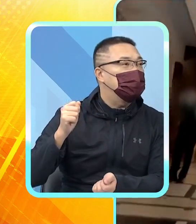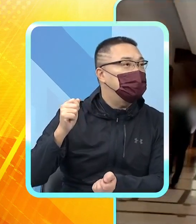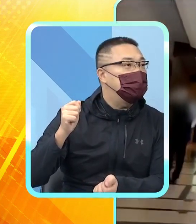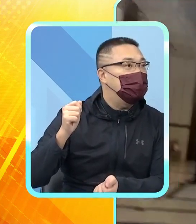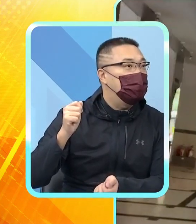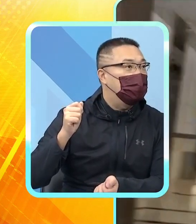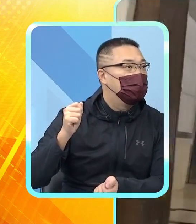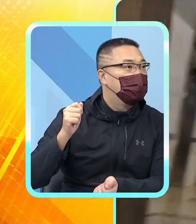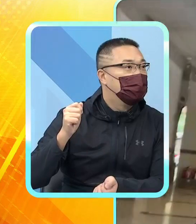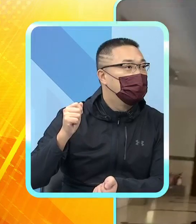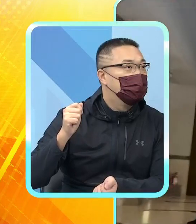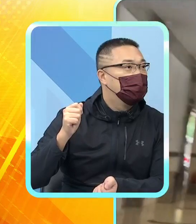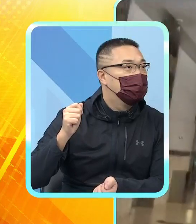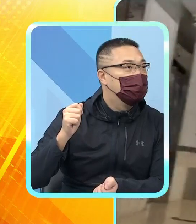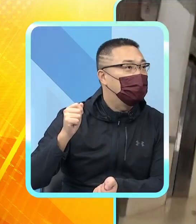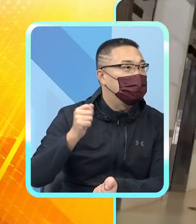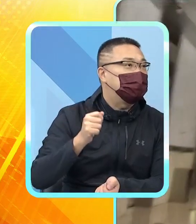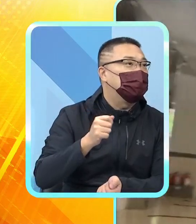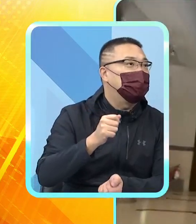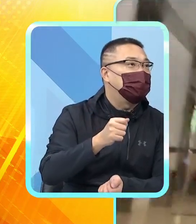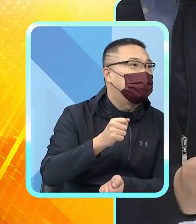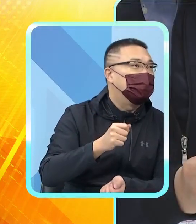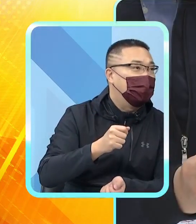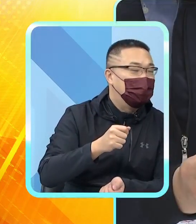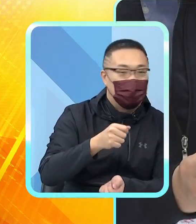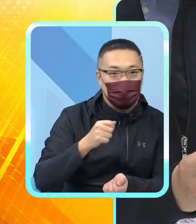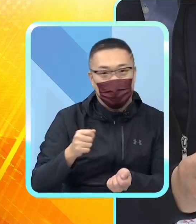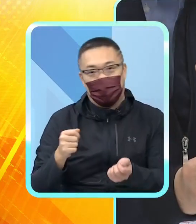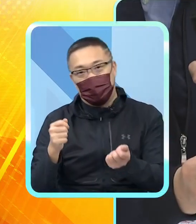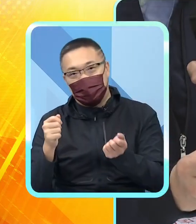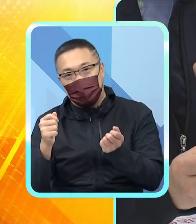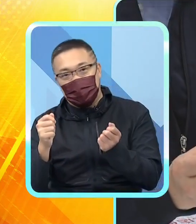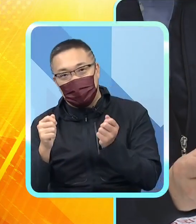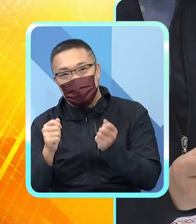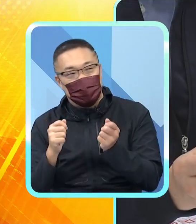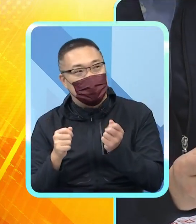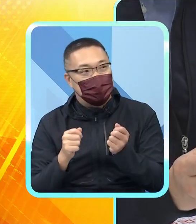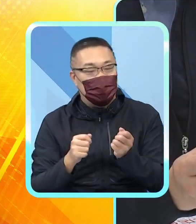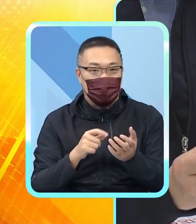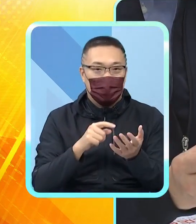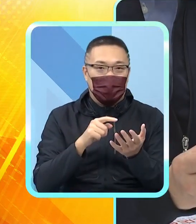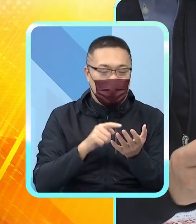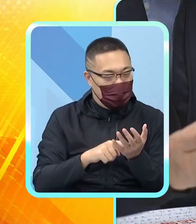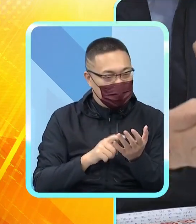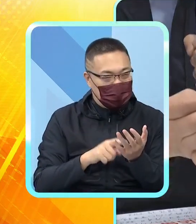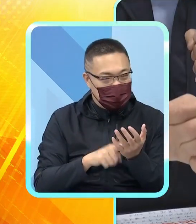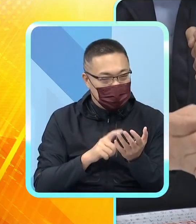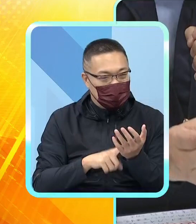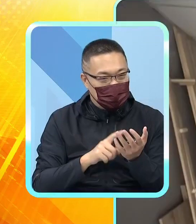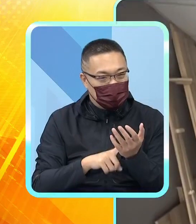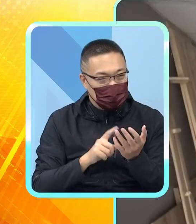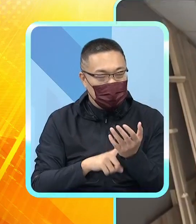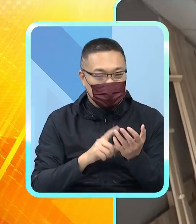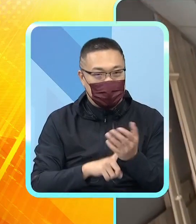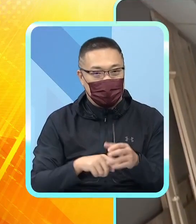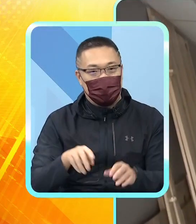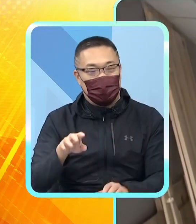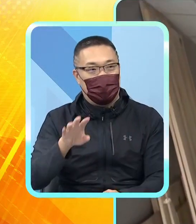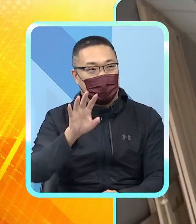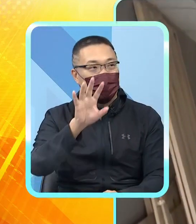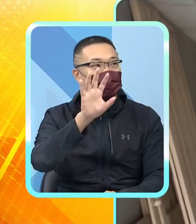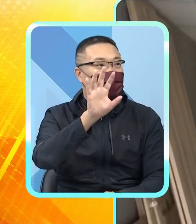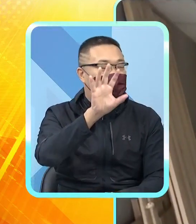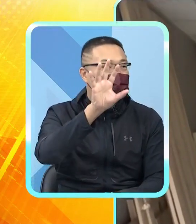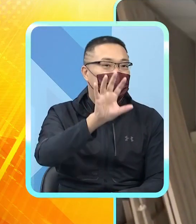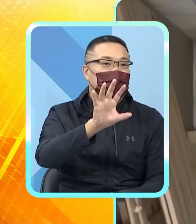有31天吧？好，这个问题很困难，对不对？好，我现在一直忘记 了，1月到2月， 好像5月有